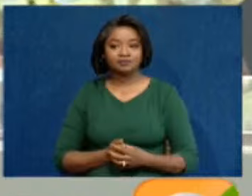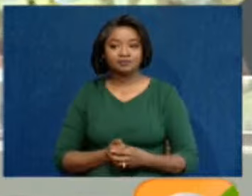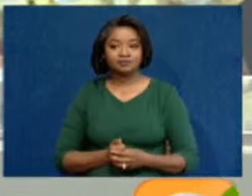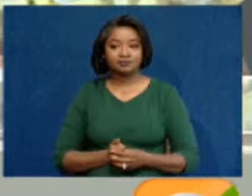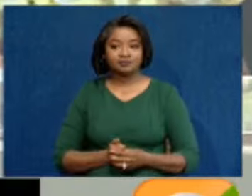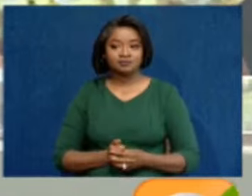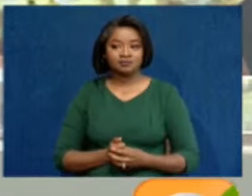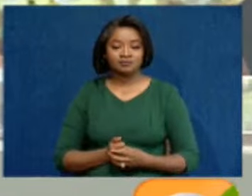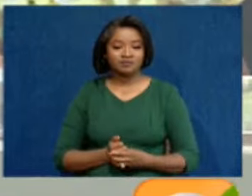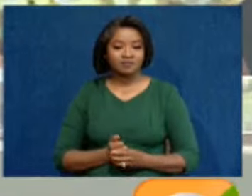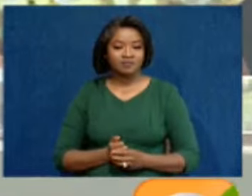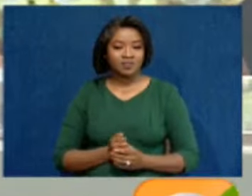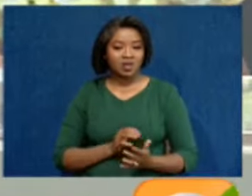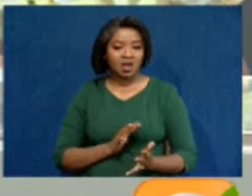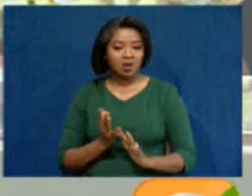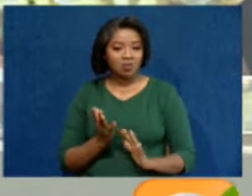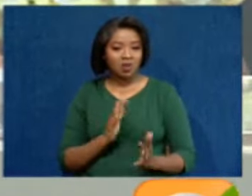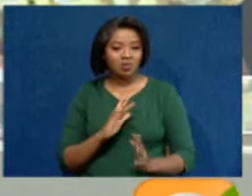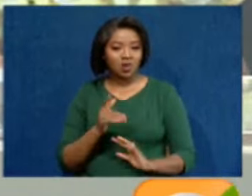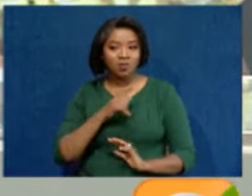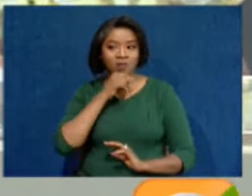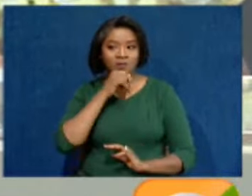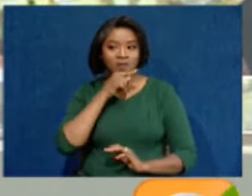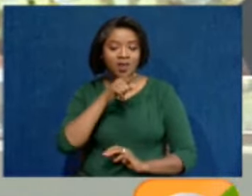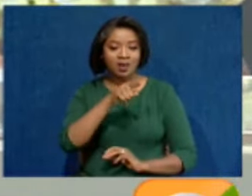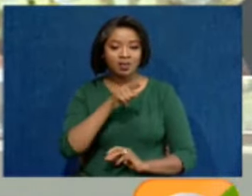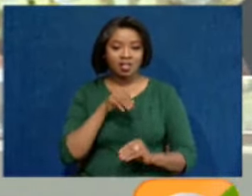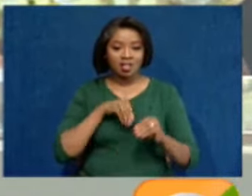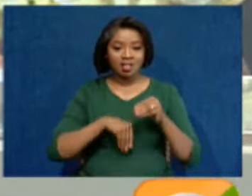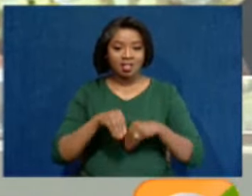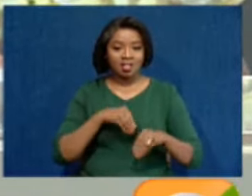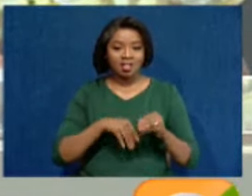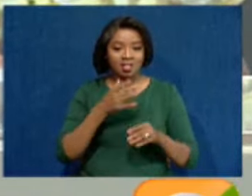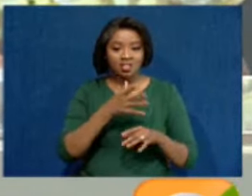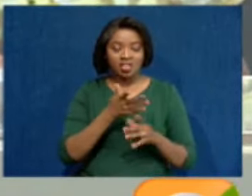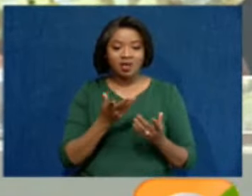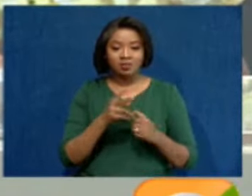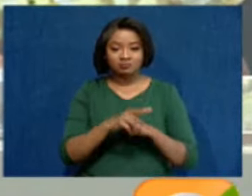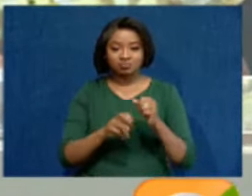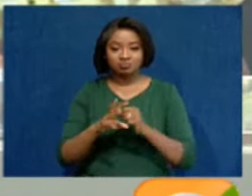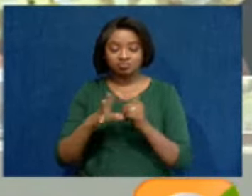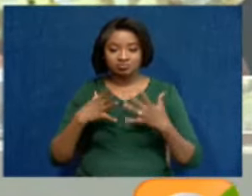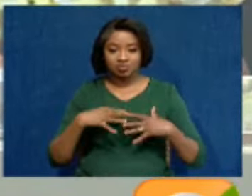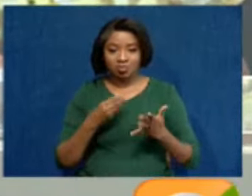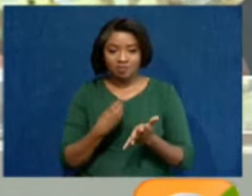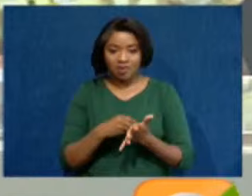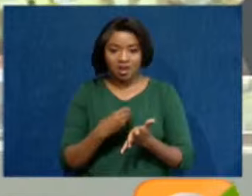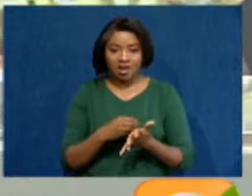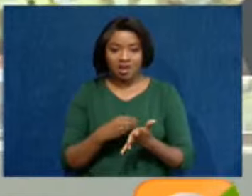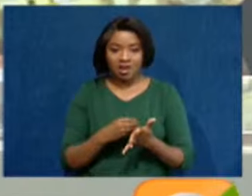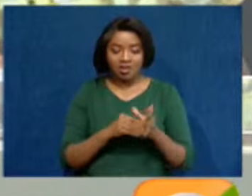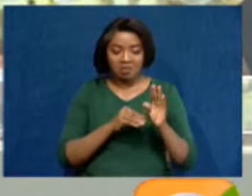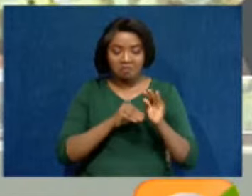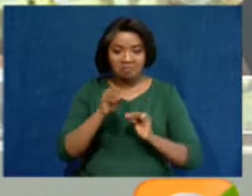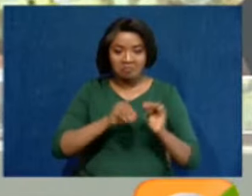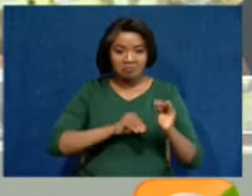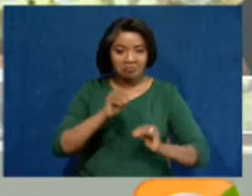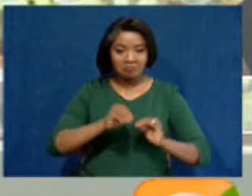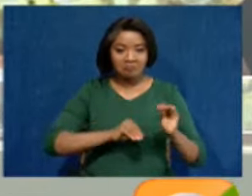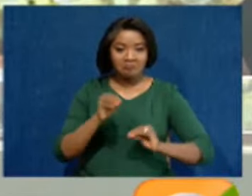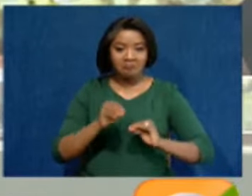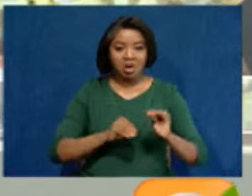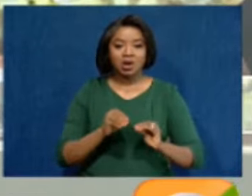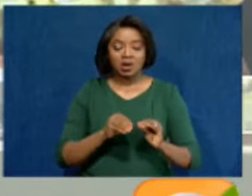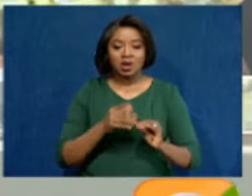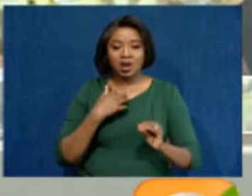Kitendawili kuhusiana na mshikiwa mkuu wa sakata ya sarafu mjini Eldoret imeendelea, huku sasa afisa wa polisi akiwa punde zaidi kujitokeza